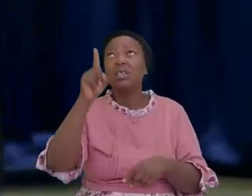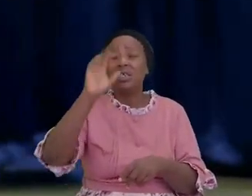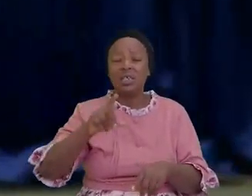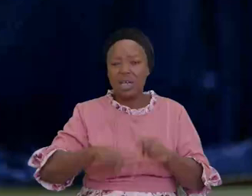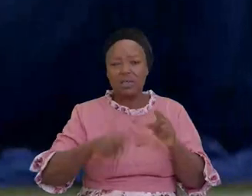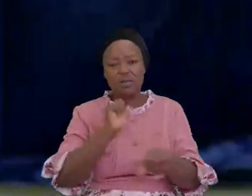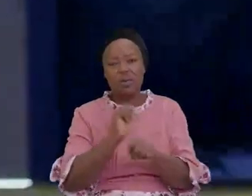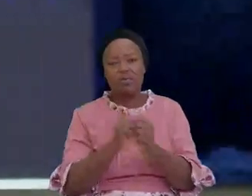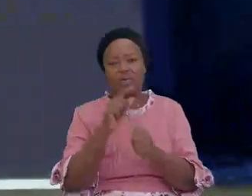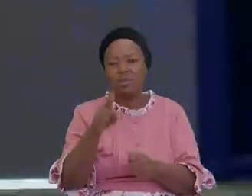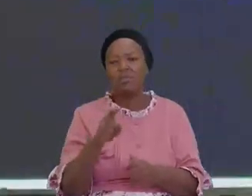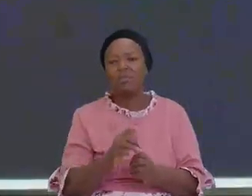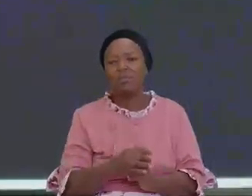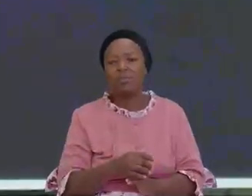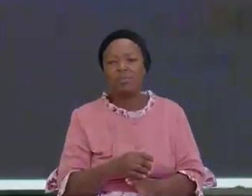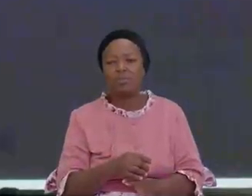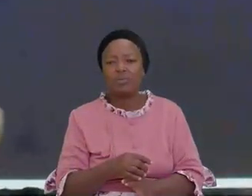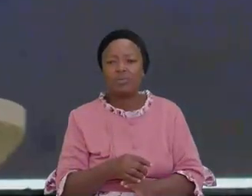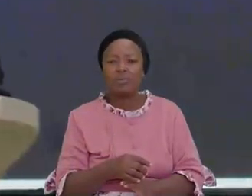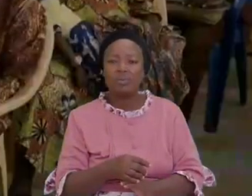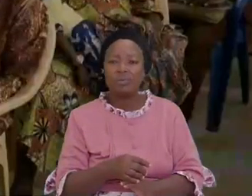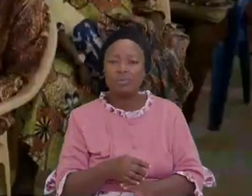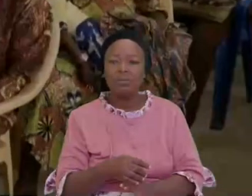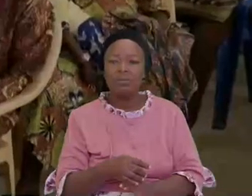disposé, disponible, il ne peut pas travailler avec toi.